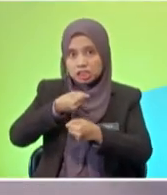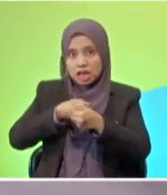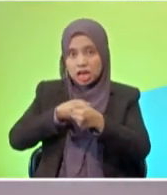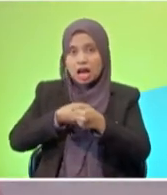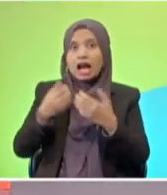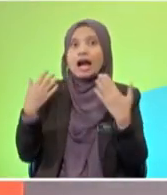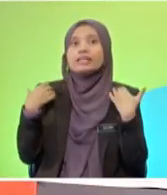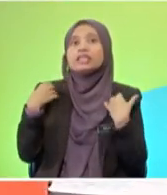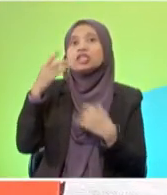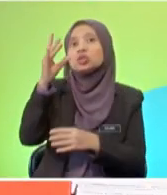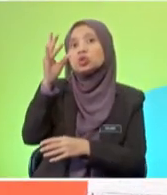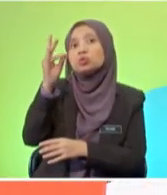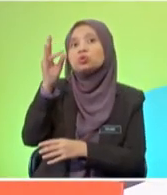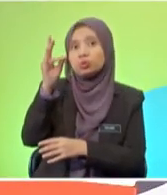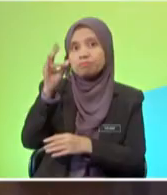semua jenis air